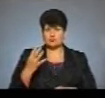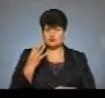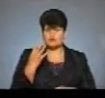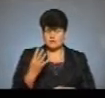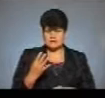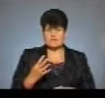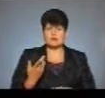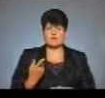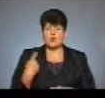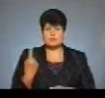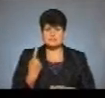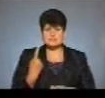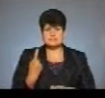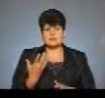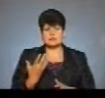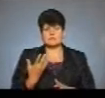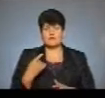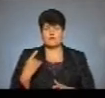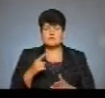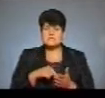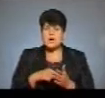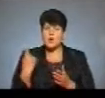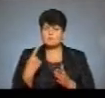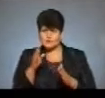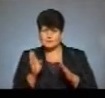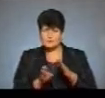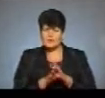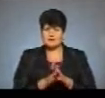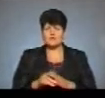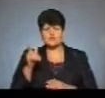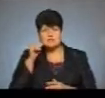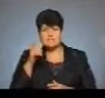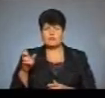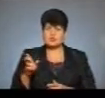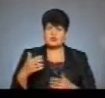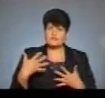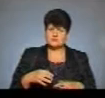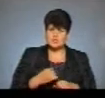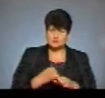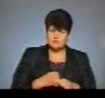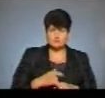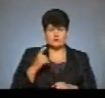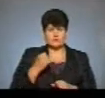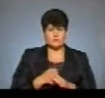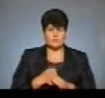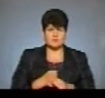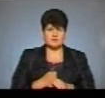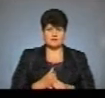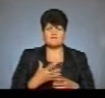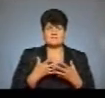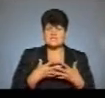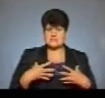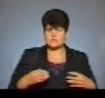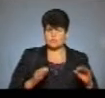містах обласного підпорядкування. Це Чортків, Бережани, які ми вже зробили. В Чорткові ми робили, це був у нас